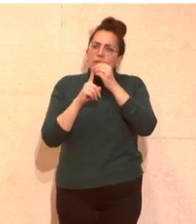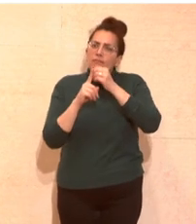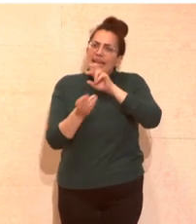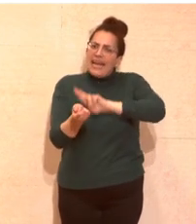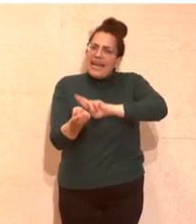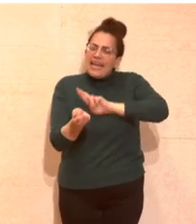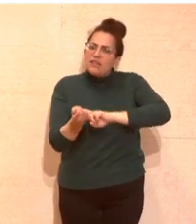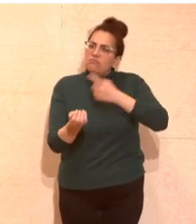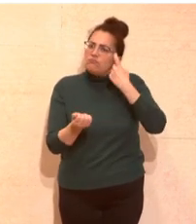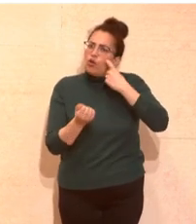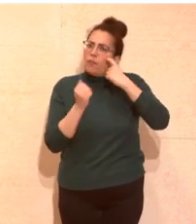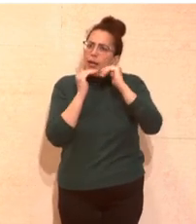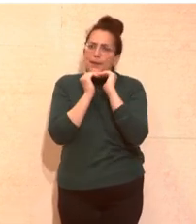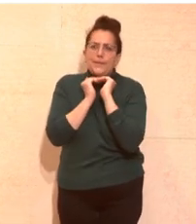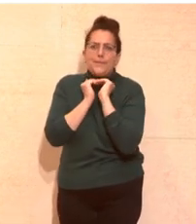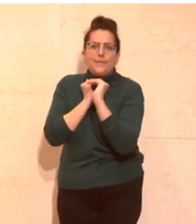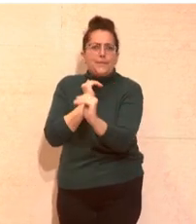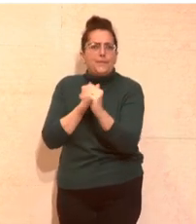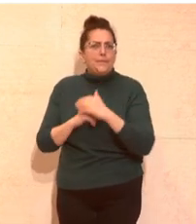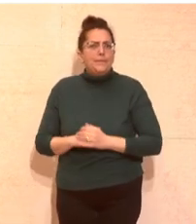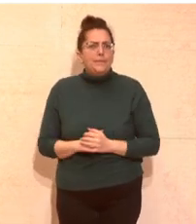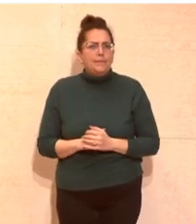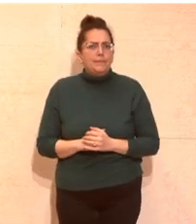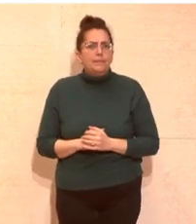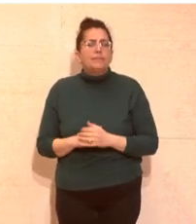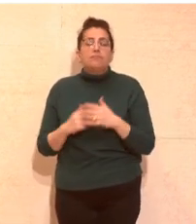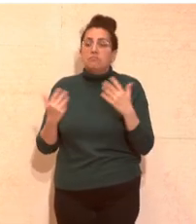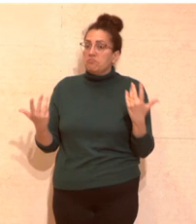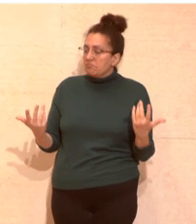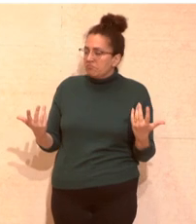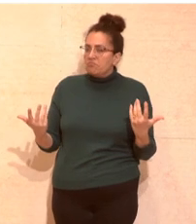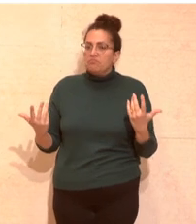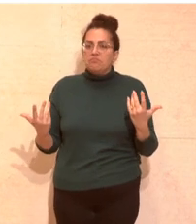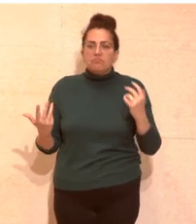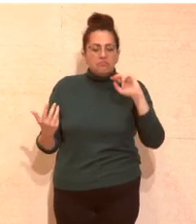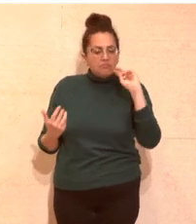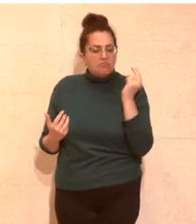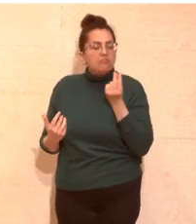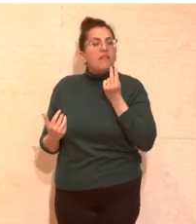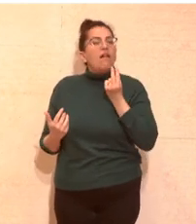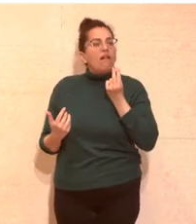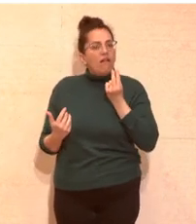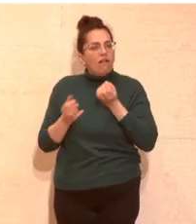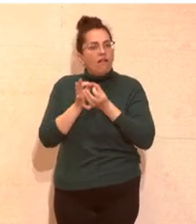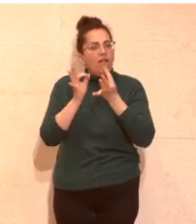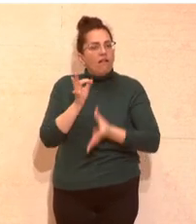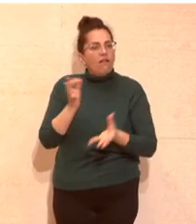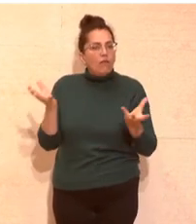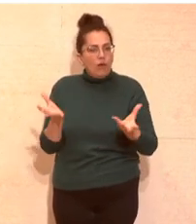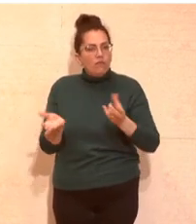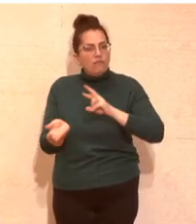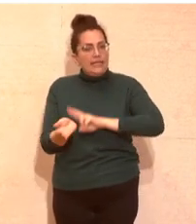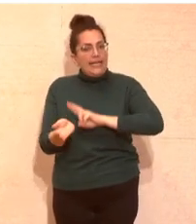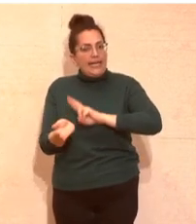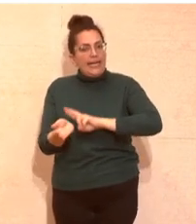très stable autour de ces 24,2-23 heures. Et là, on s'est rendu compte de deux choses, c'est que, un, on avait un rythme